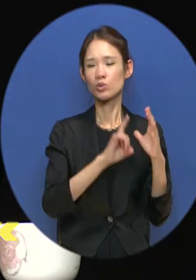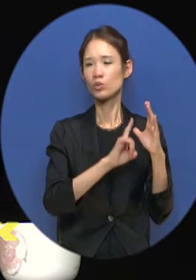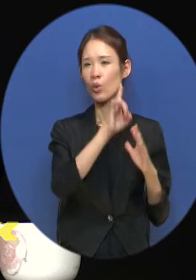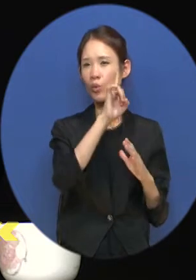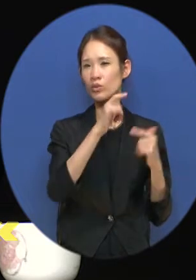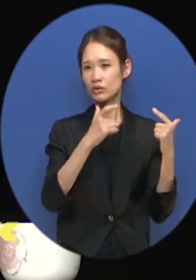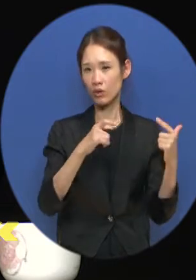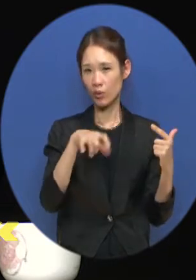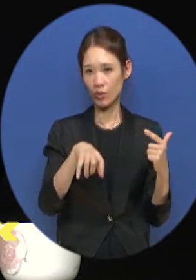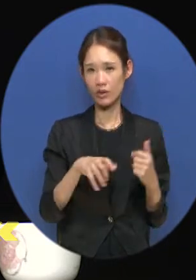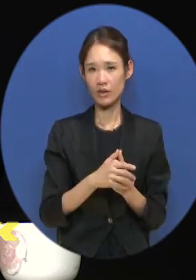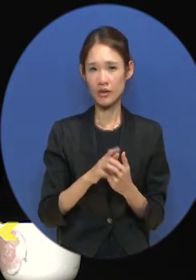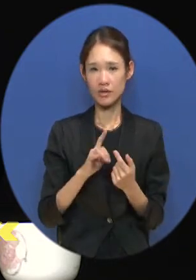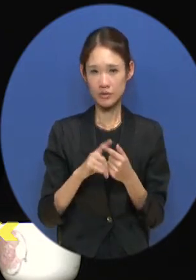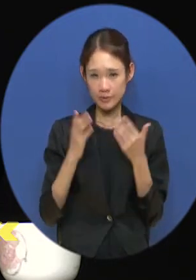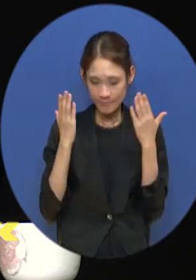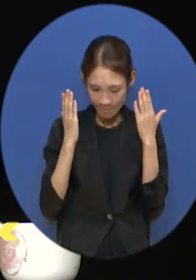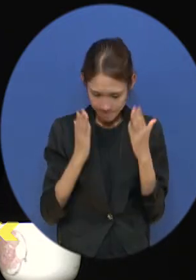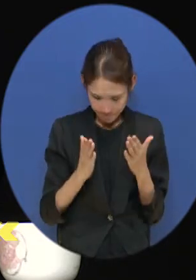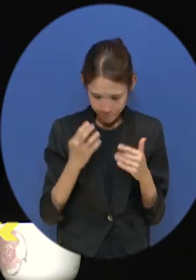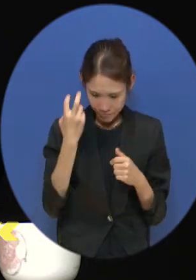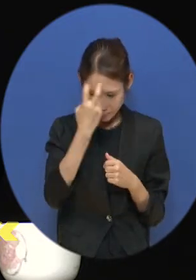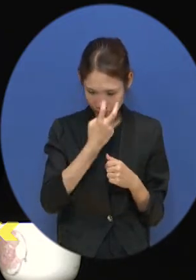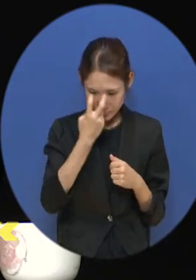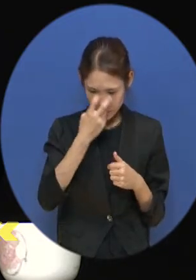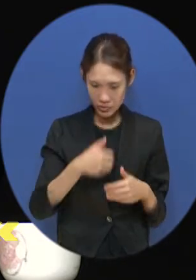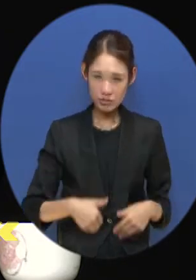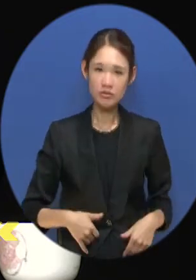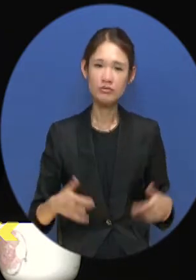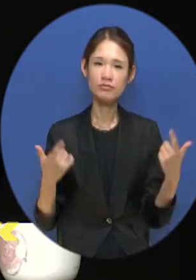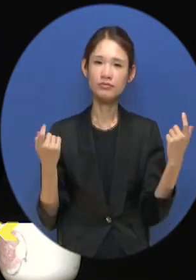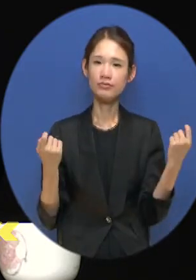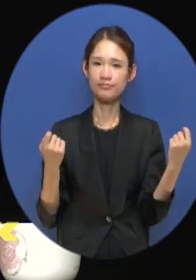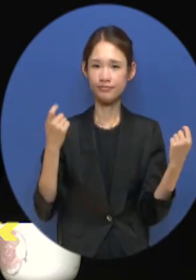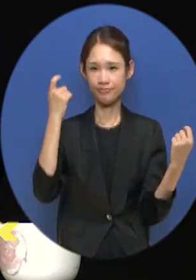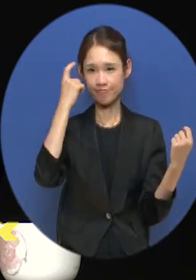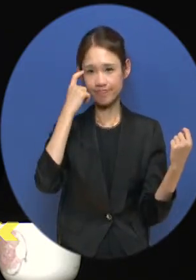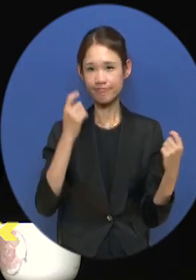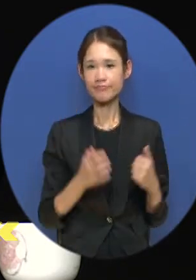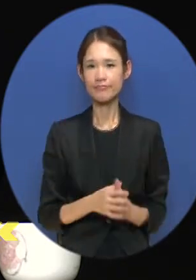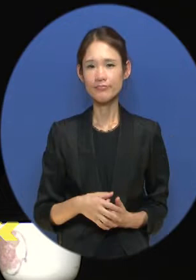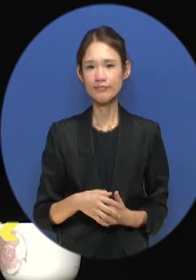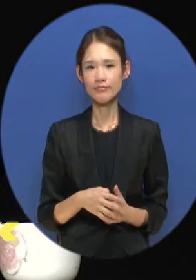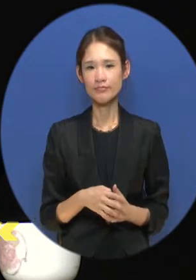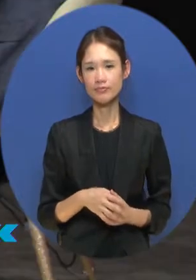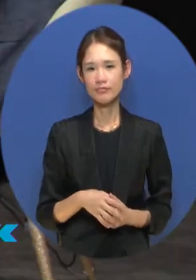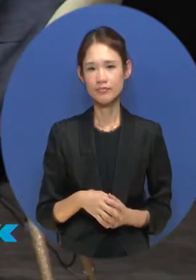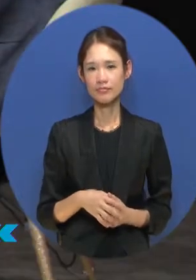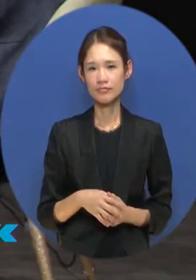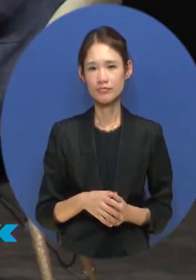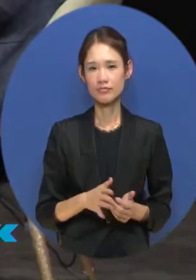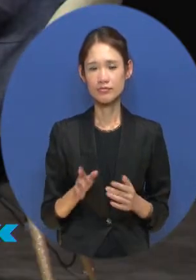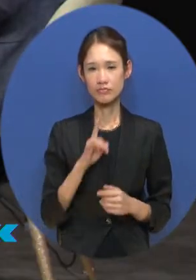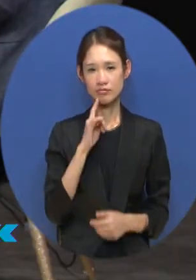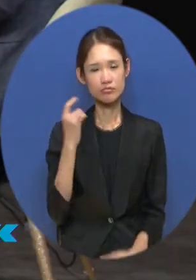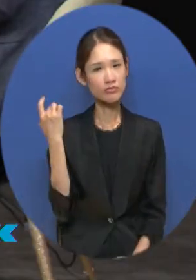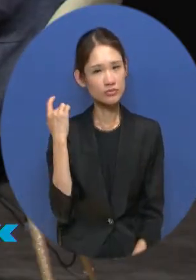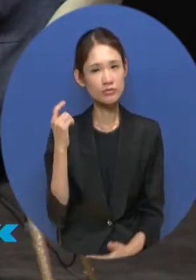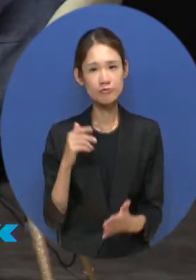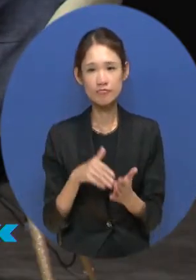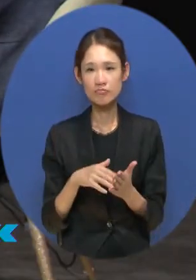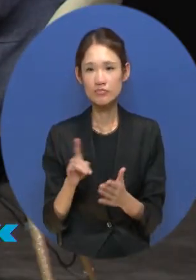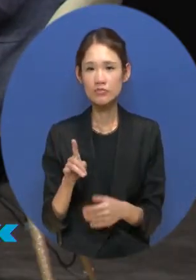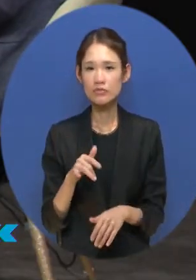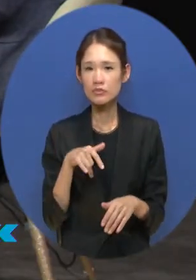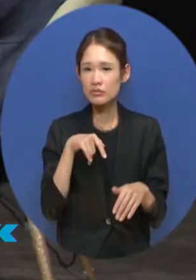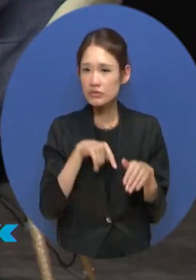역에 대해서는 집중적으로 관리가 필요하지 않나 네. 이렇게 생각이 듭니다. 그런 얘기도 들었어요. 그